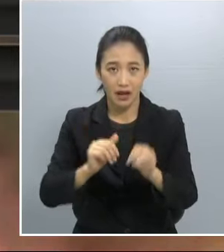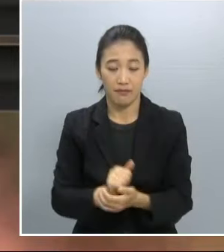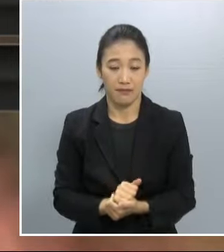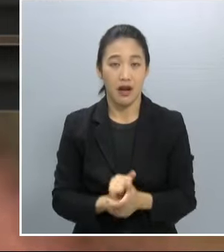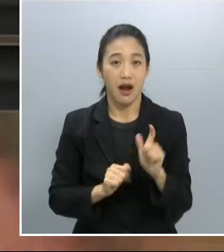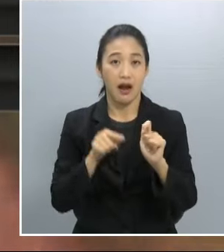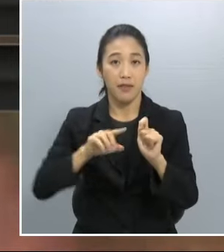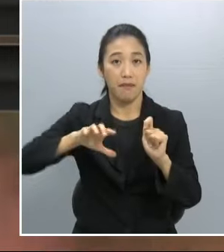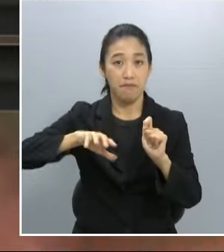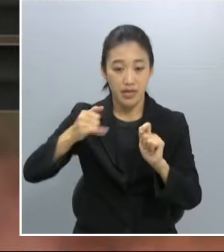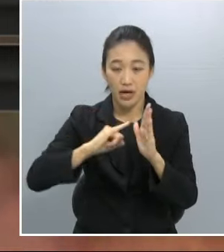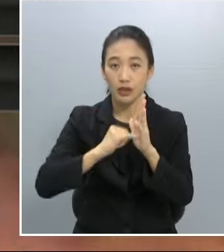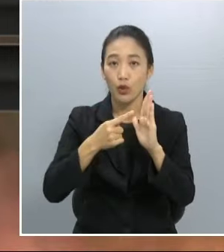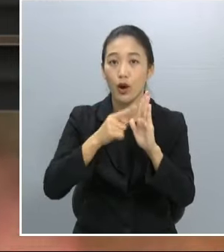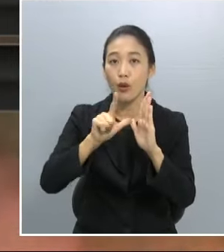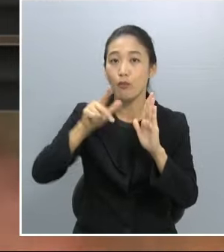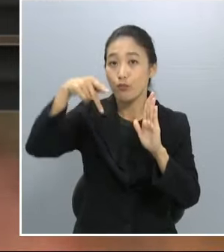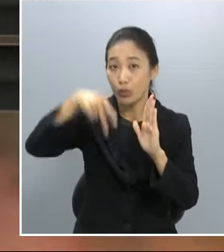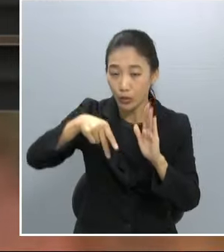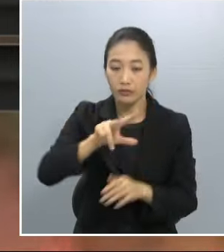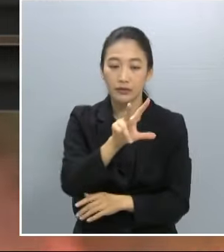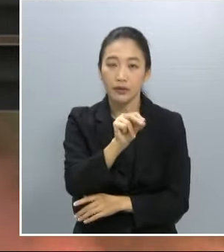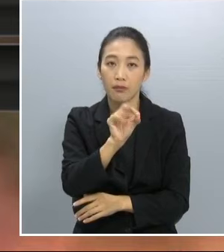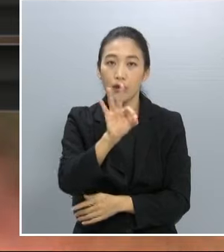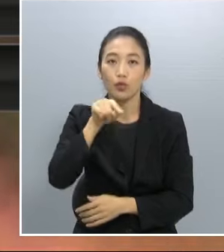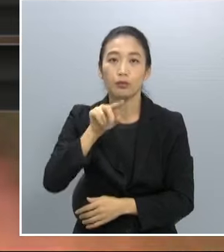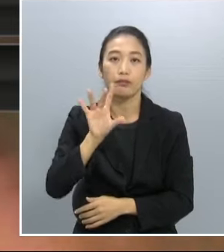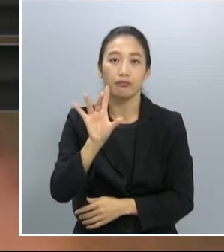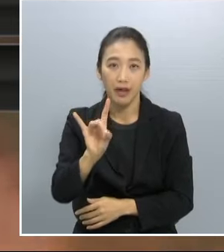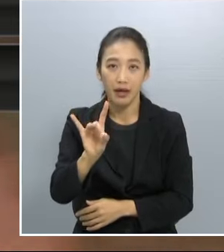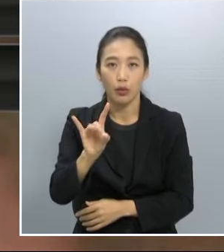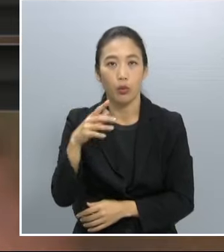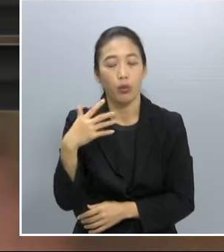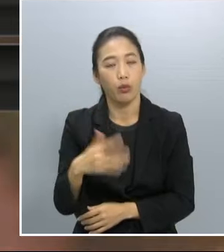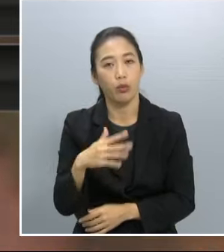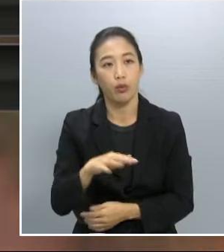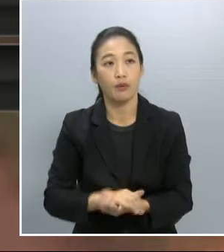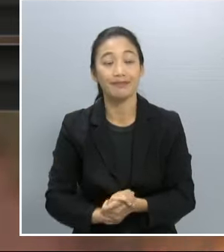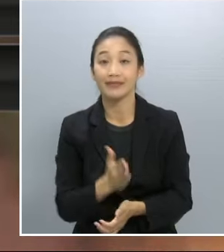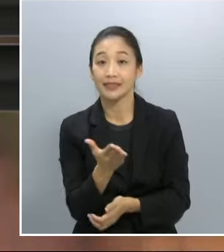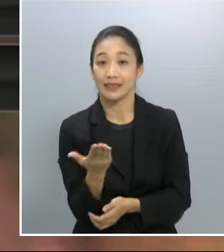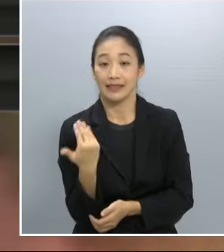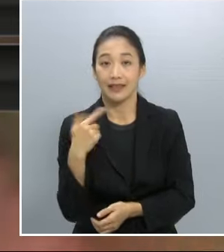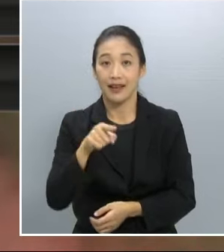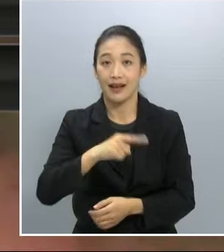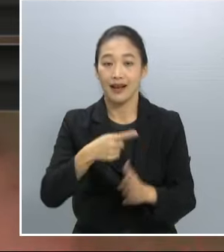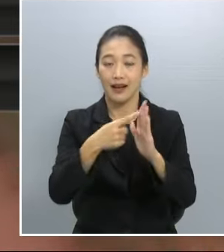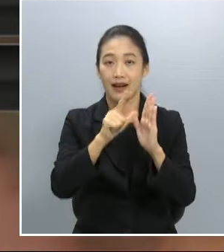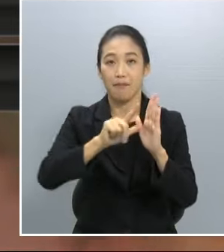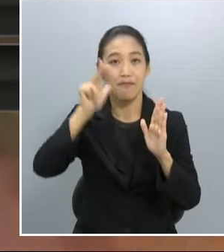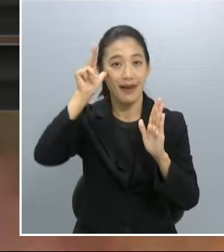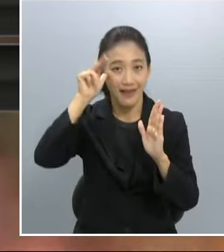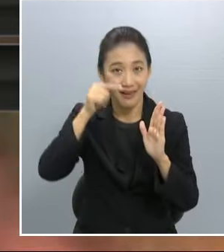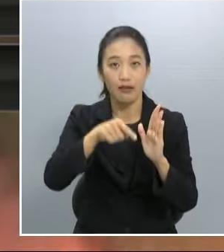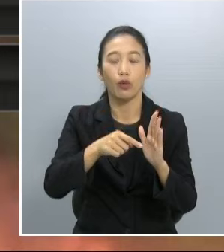จังหวัดลำพูน 39.8องศาค่ะอันนี้ที่ลำปางนั่นก็แปลว่าที่อำเภอเถินเนี่ยหนักสุดใช่มั้ย